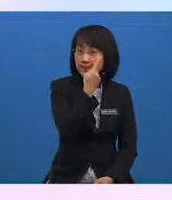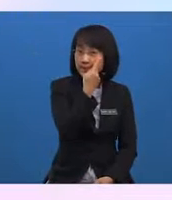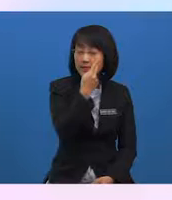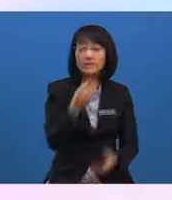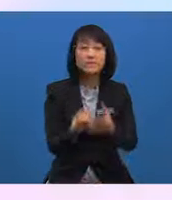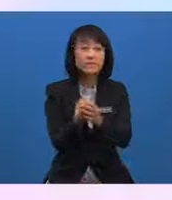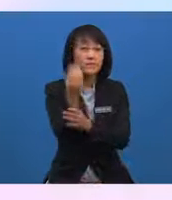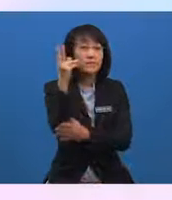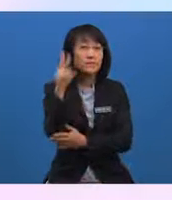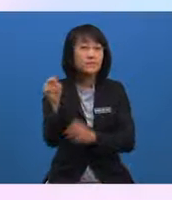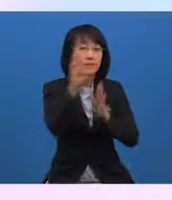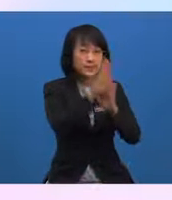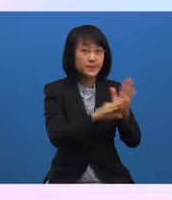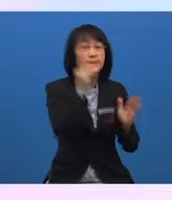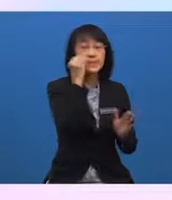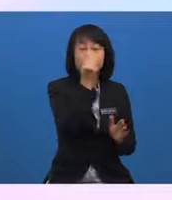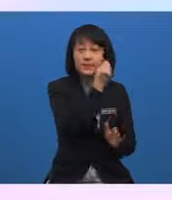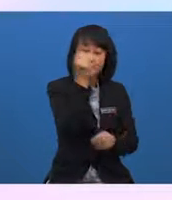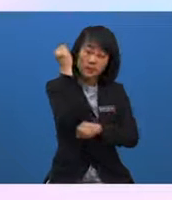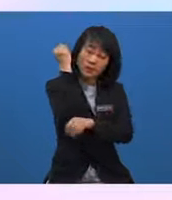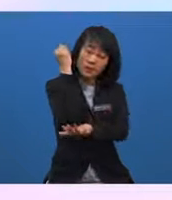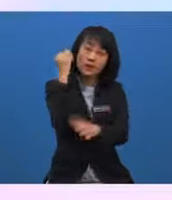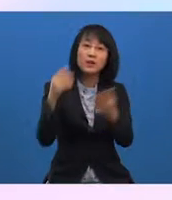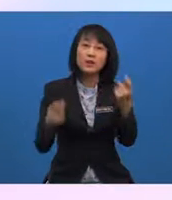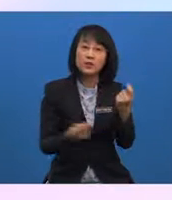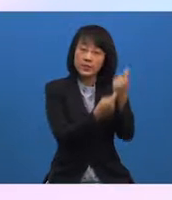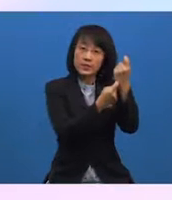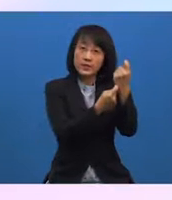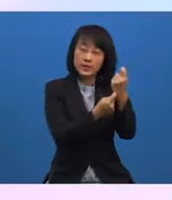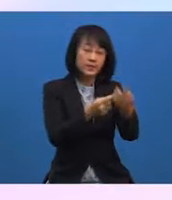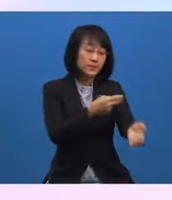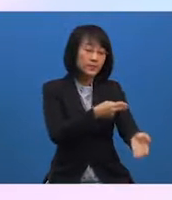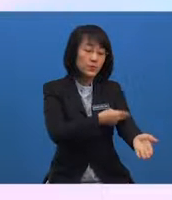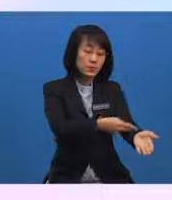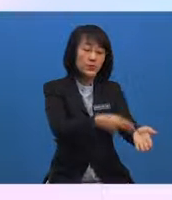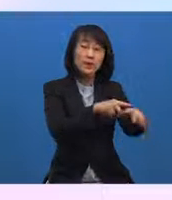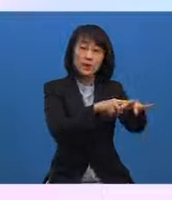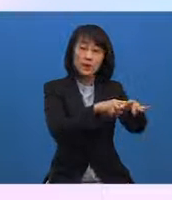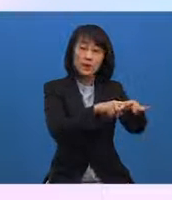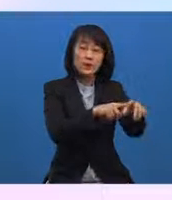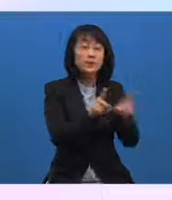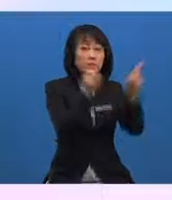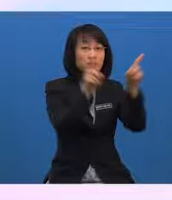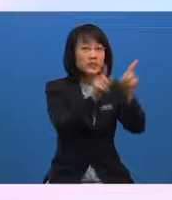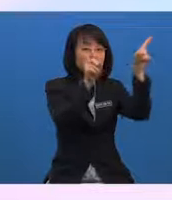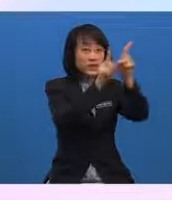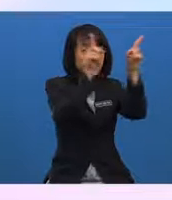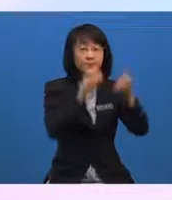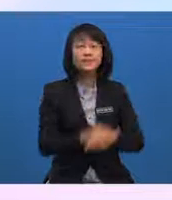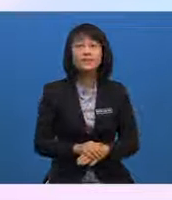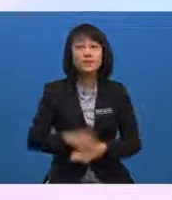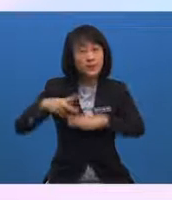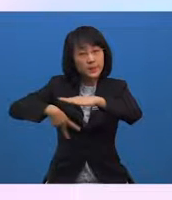berbunga, mempunyai akar tunjang dan urat daun jejala. Manakala, pokok